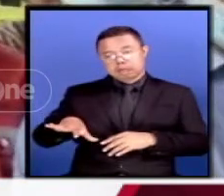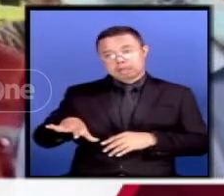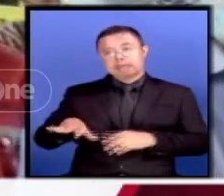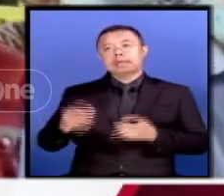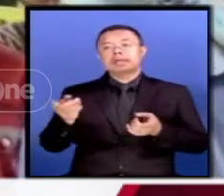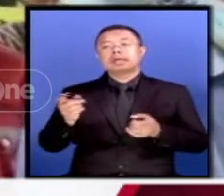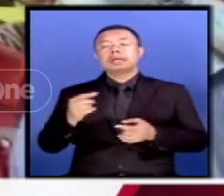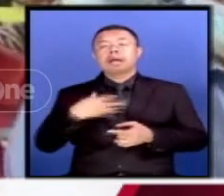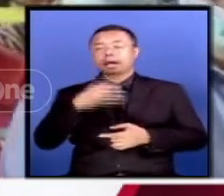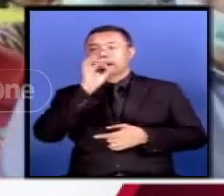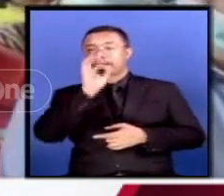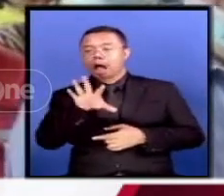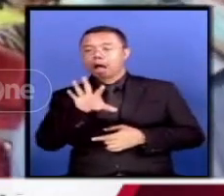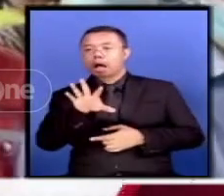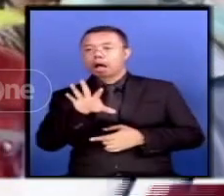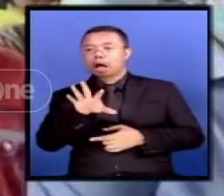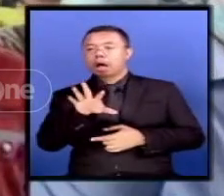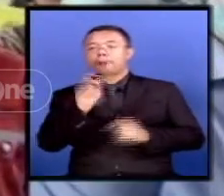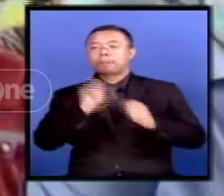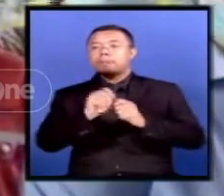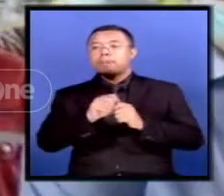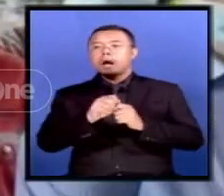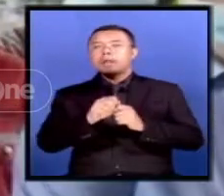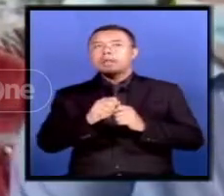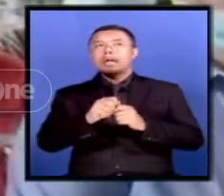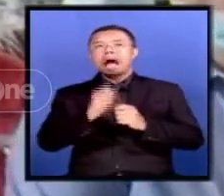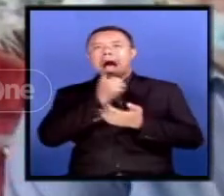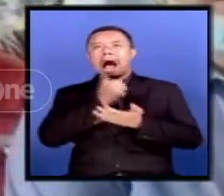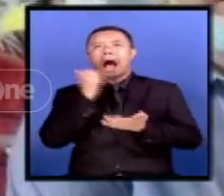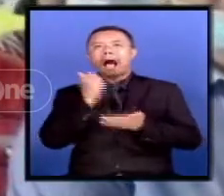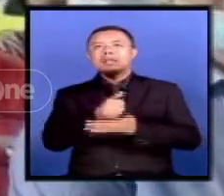apa yang dikatakan memurnikan yang 20% itu betul-betul bisa.